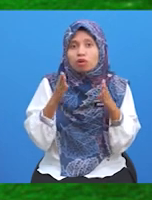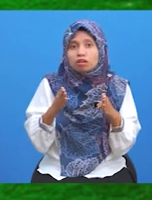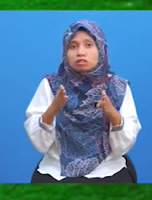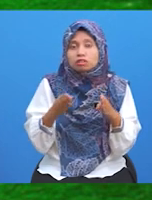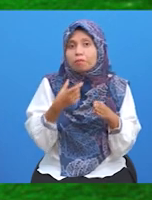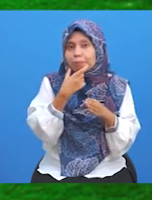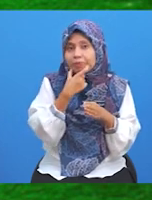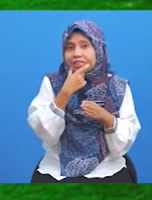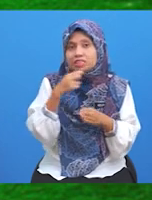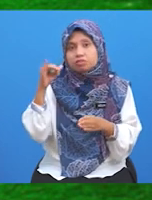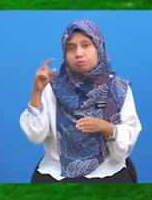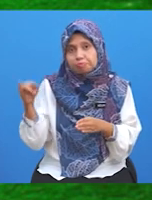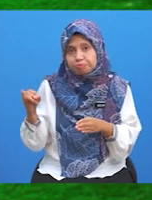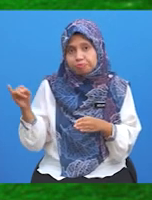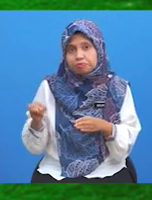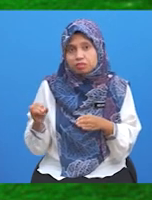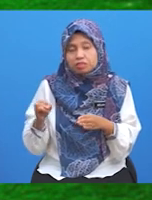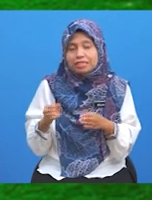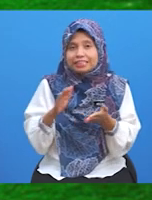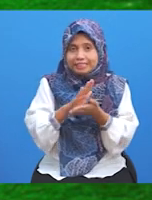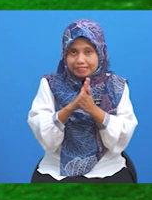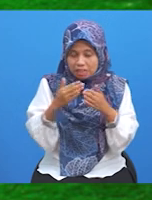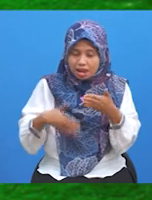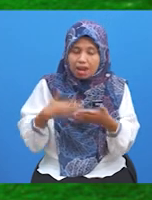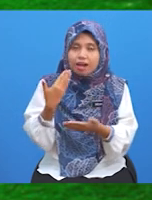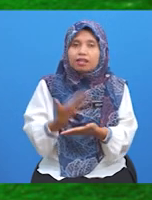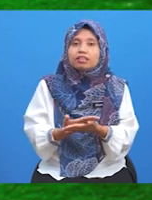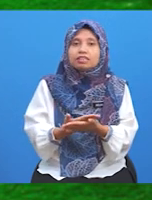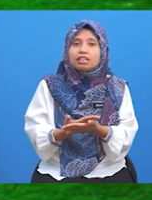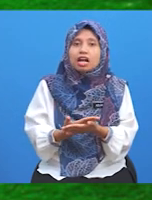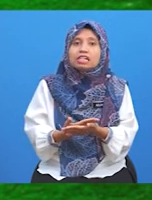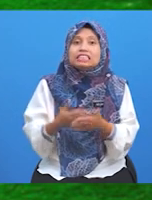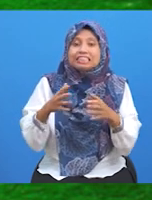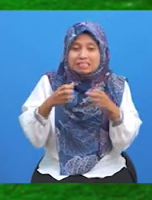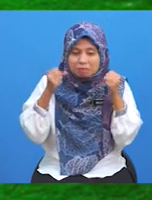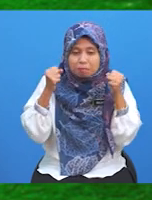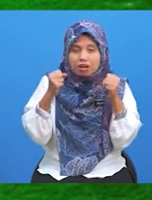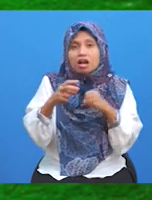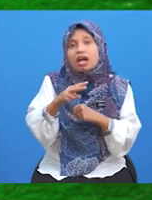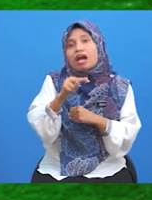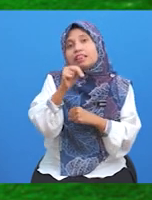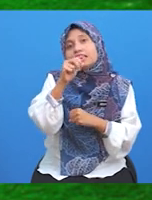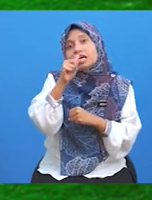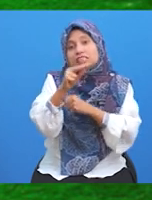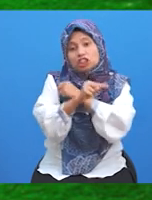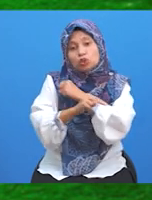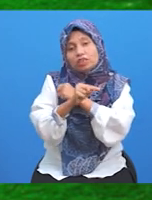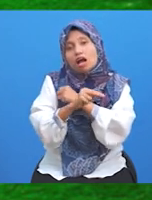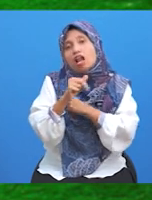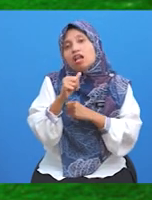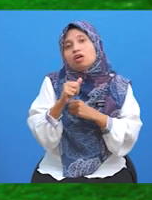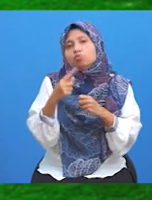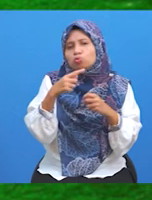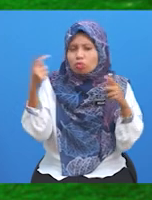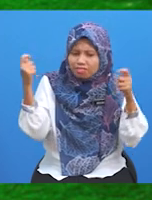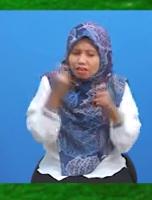Sarawak. Maka lahirlah semangat nasionalisme di kalangan mereka bagi menentang